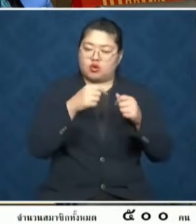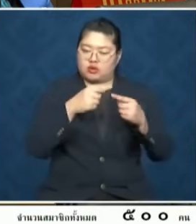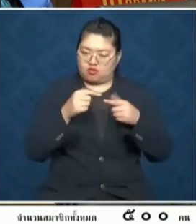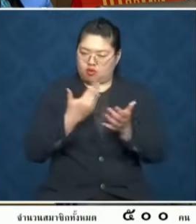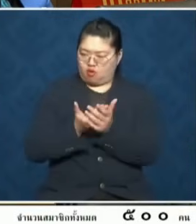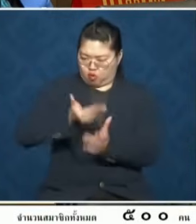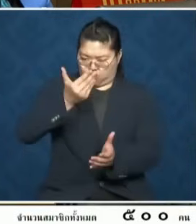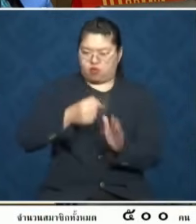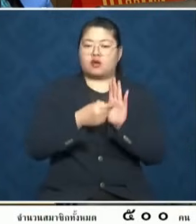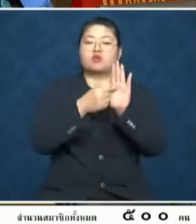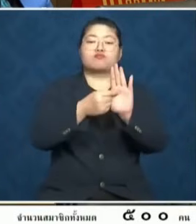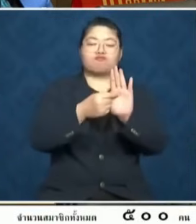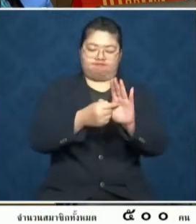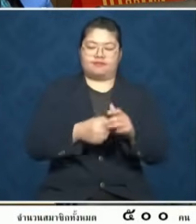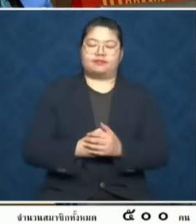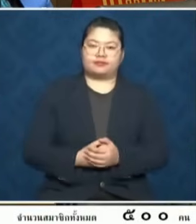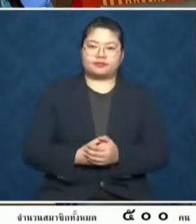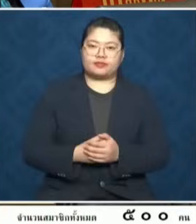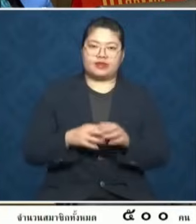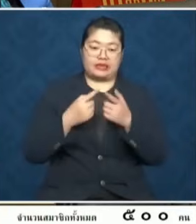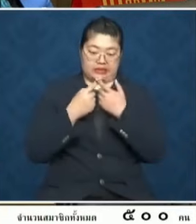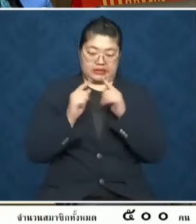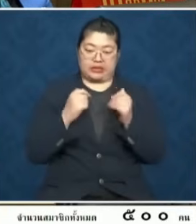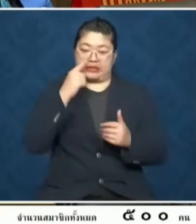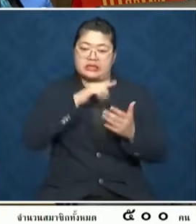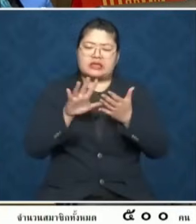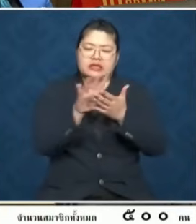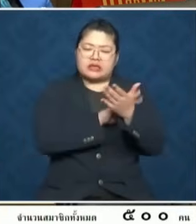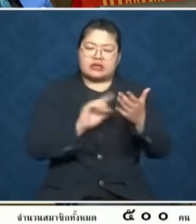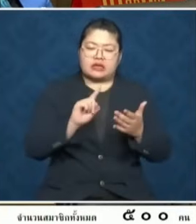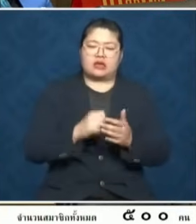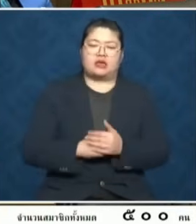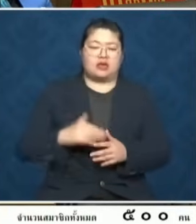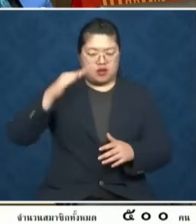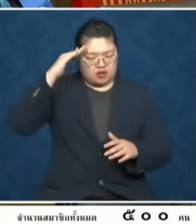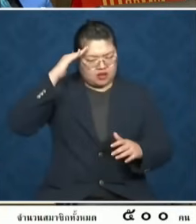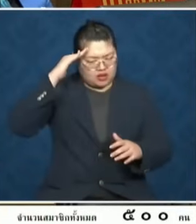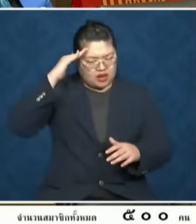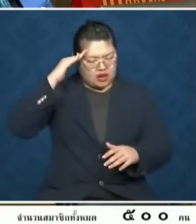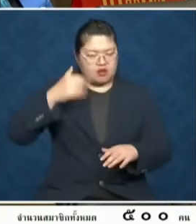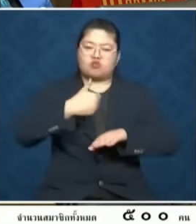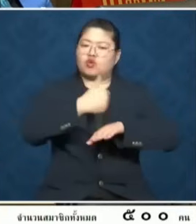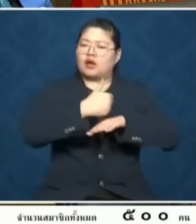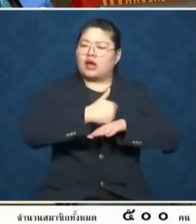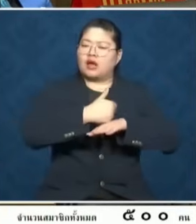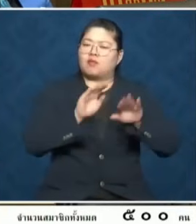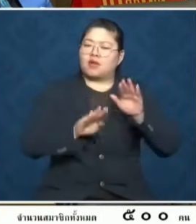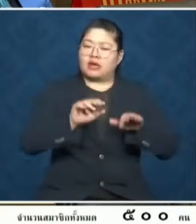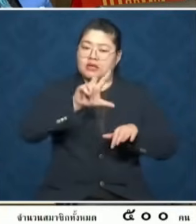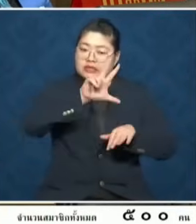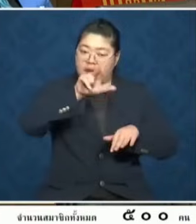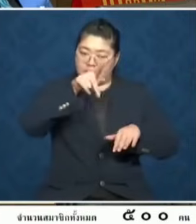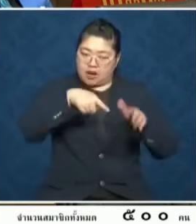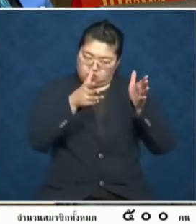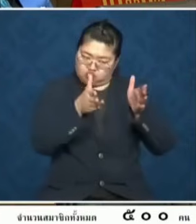เห็นแต่ไม่เพียงเท่านั้นค่ะประเทศไทยยังมีนายพลที่มั่งคั่งอีกกว่า 3,000นายค่ะที่